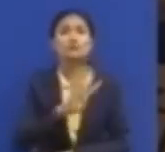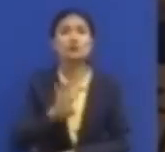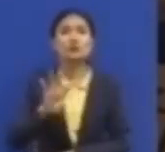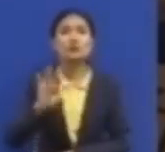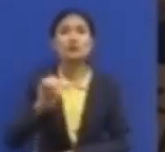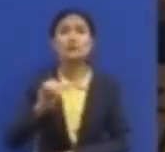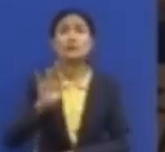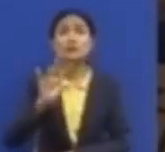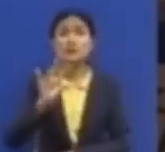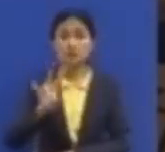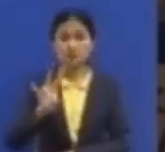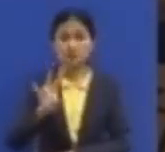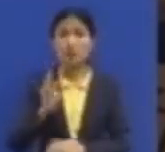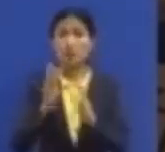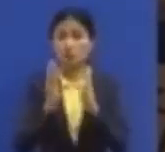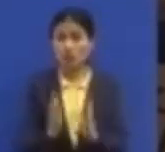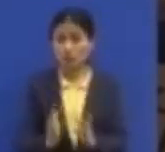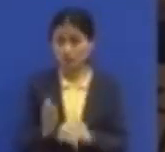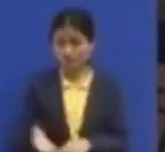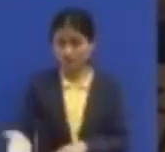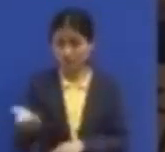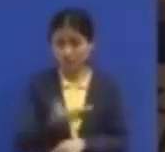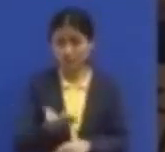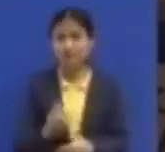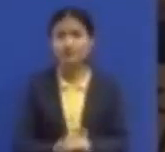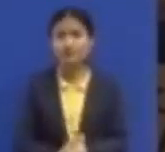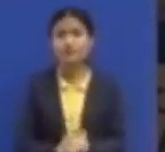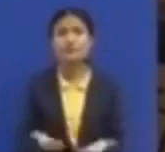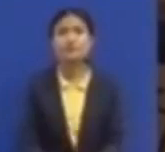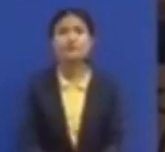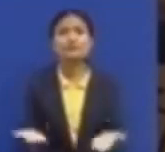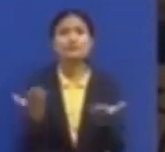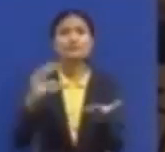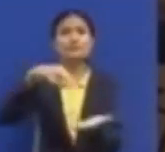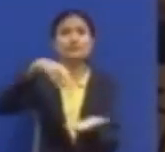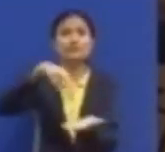497ท่านเนี่ยนะฮะยืนขึ้น